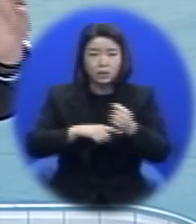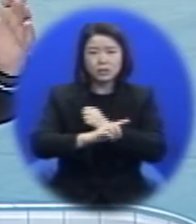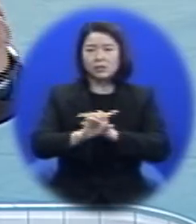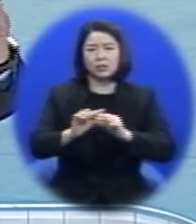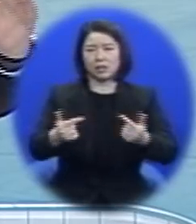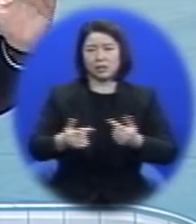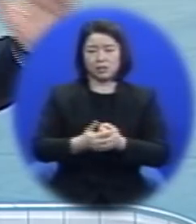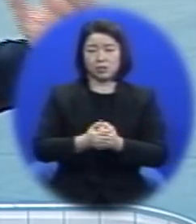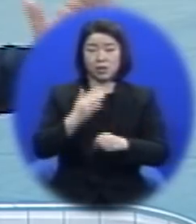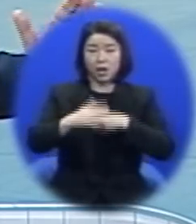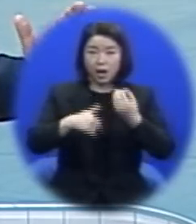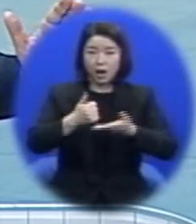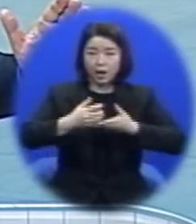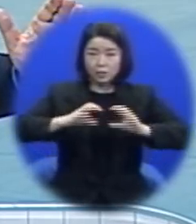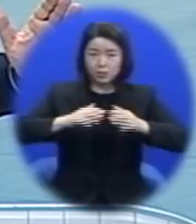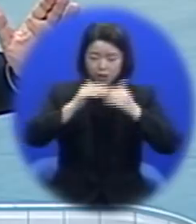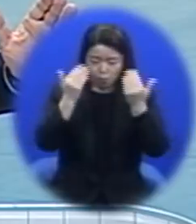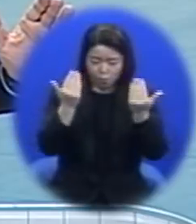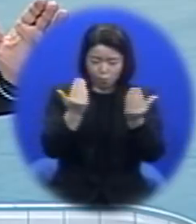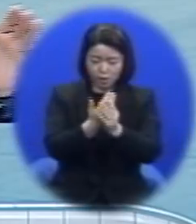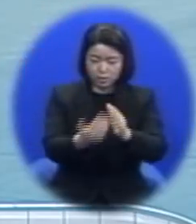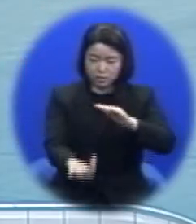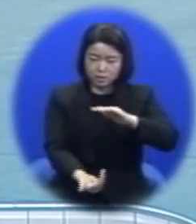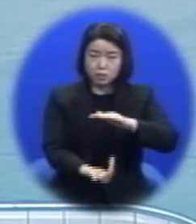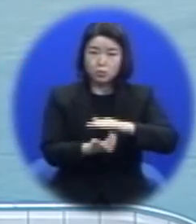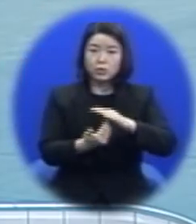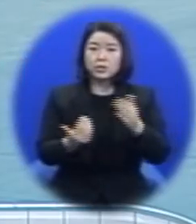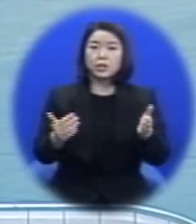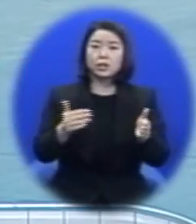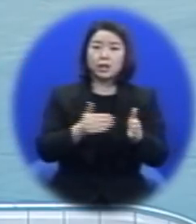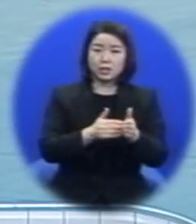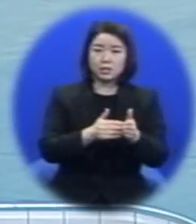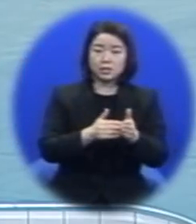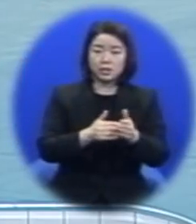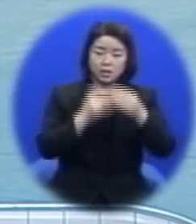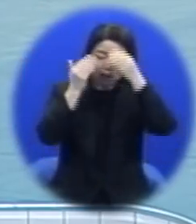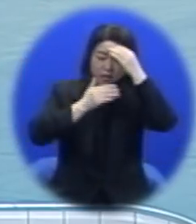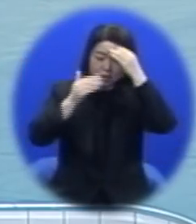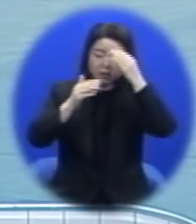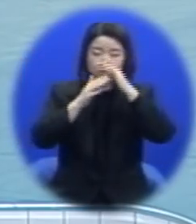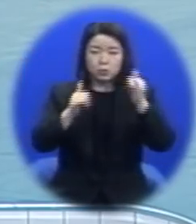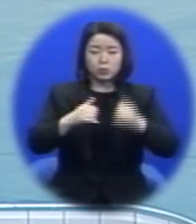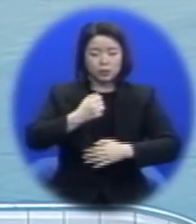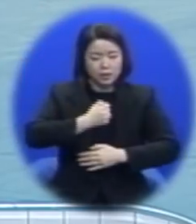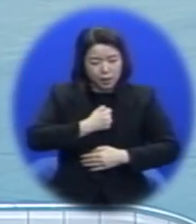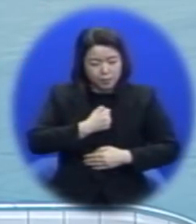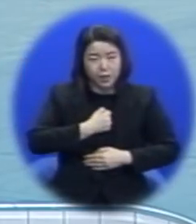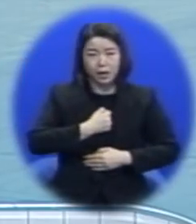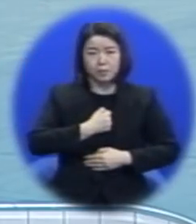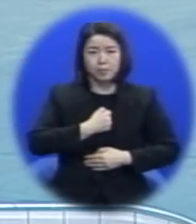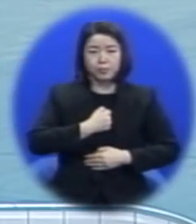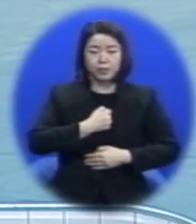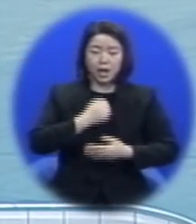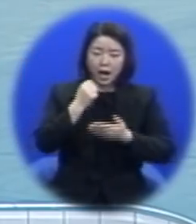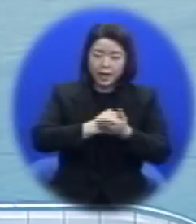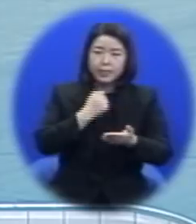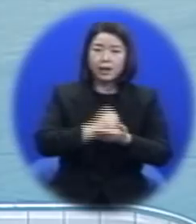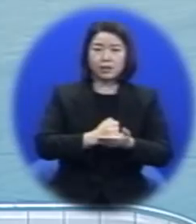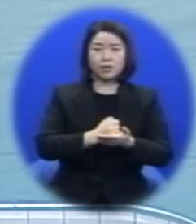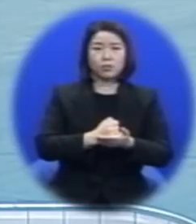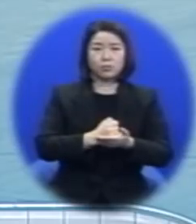하나님의 나라가 완전히 이루어지기까지는 성도들은 답답함과 또 안타까움